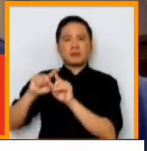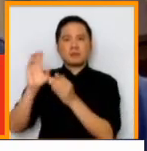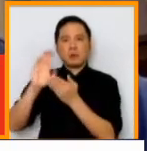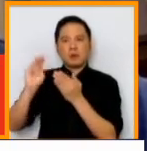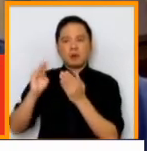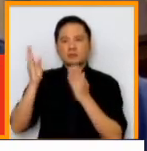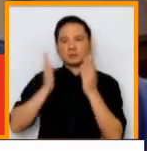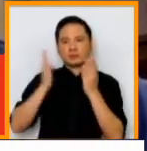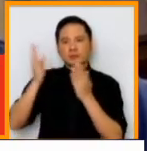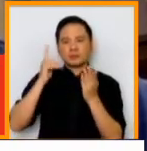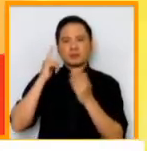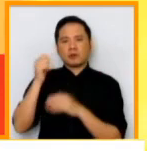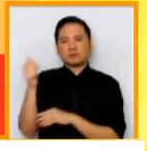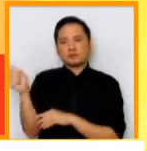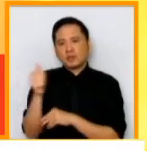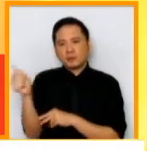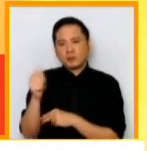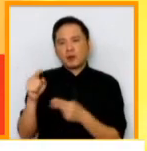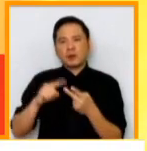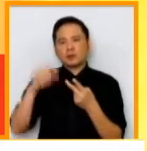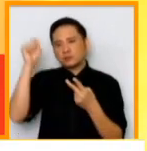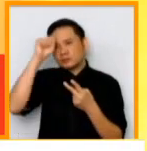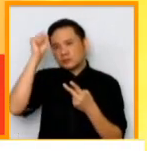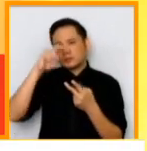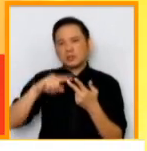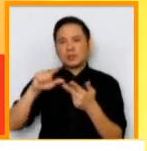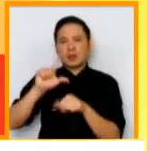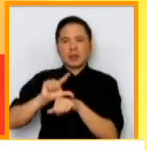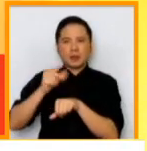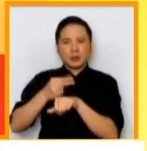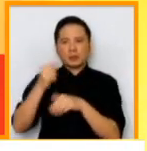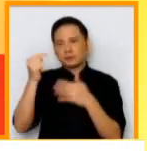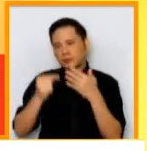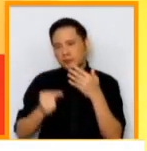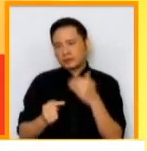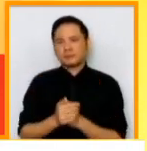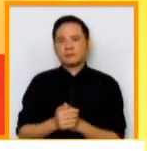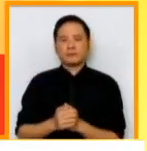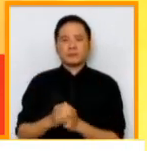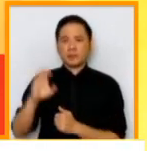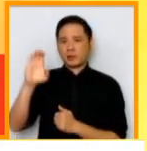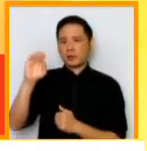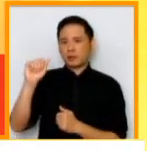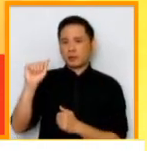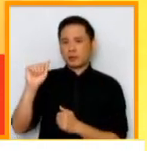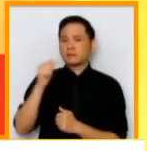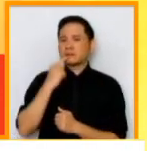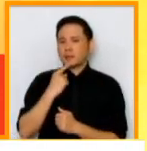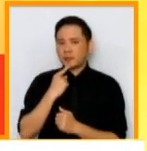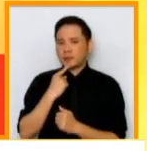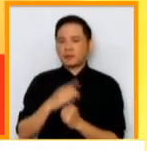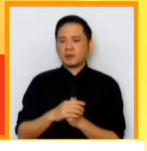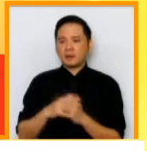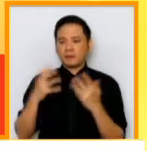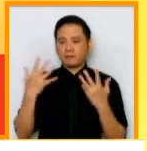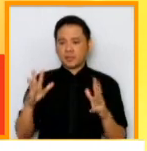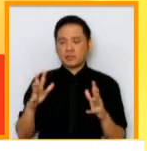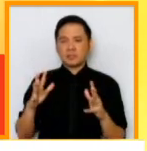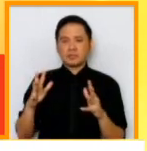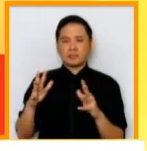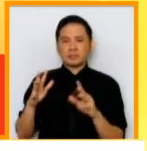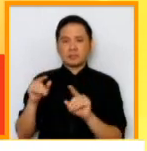transport, accommodation, mga scholarship, livelihood, ganyan. At sabi ng Commission on Audit, pasado kami, unqualified opinion, the